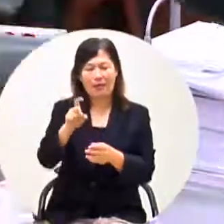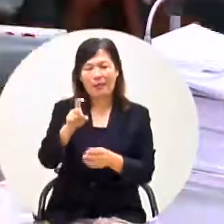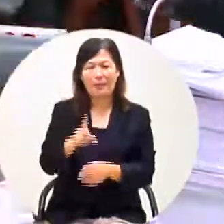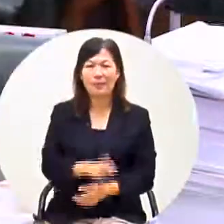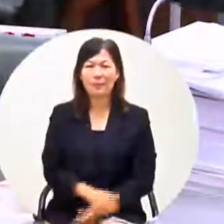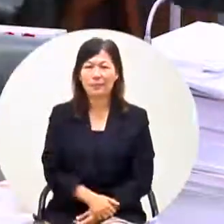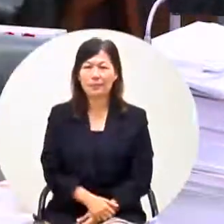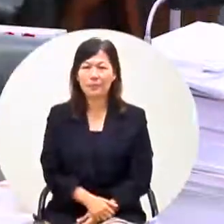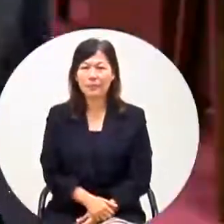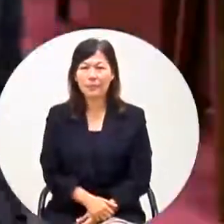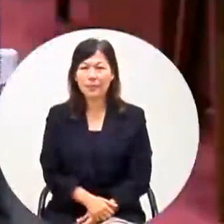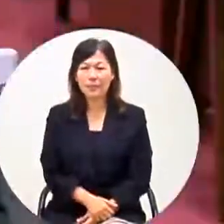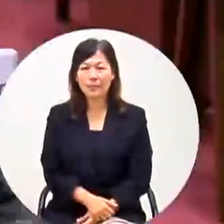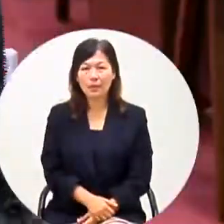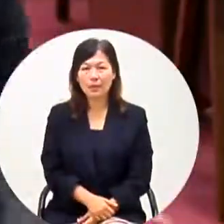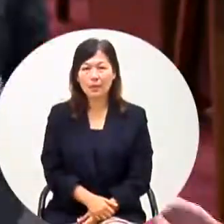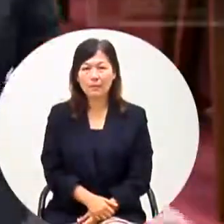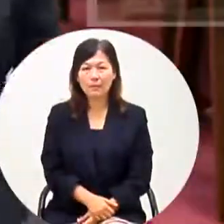我们再来看一下，